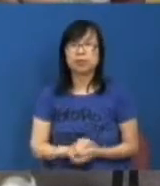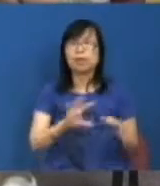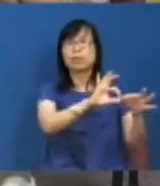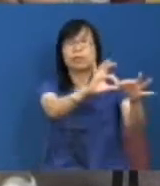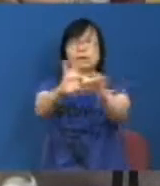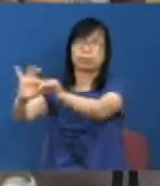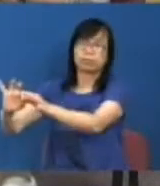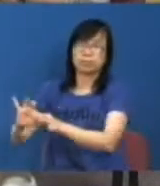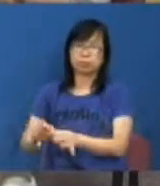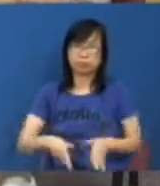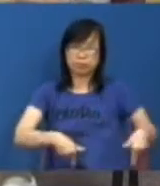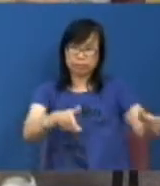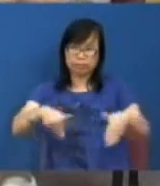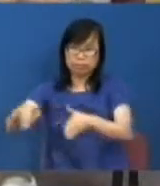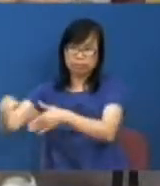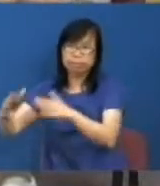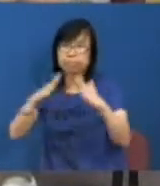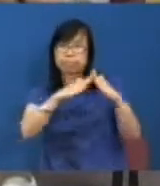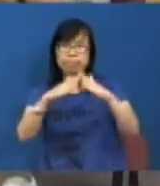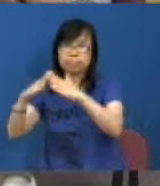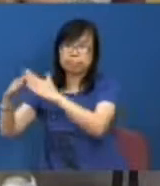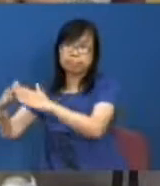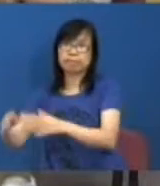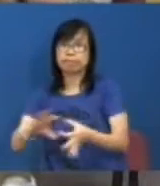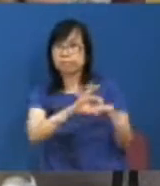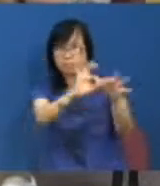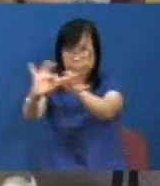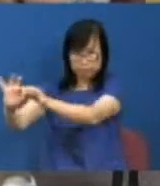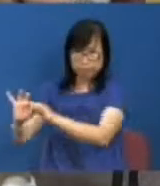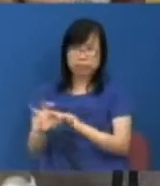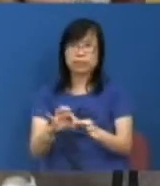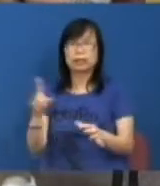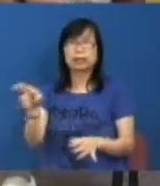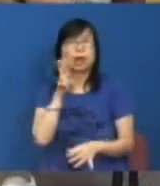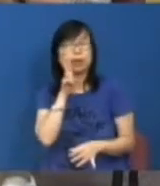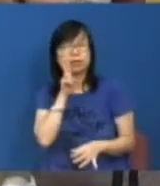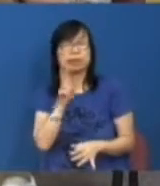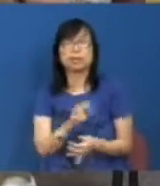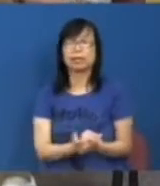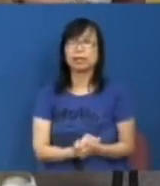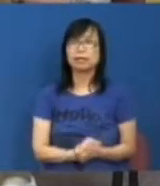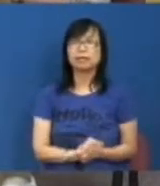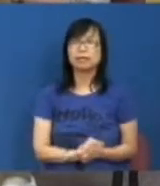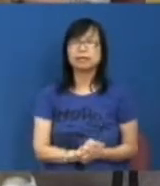條村，即係幾間村屋去做咧，嗰、那個效益即係等於我哋都有一啲叫做